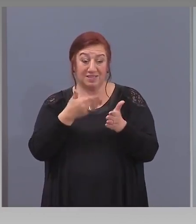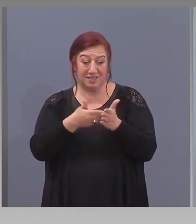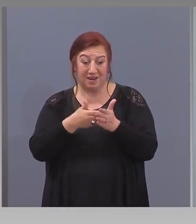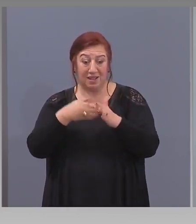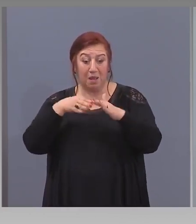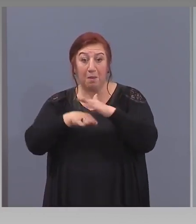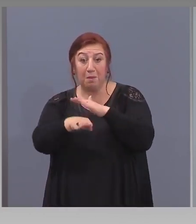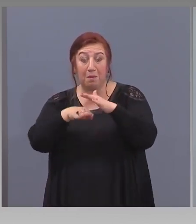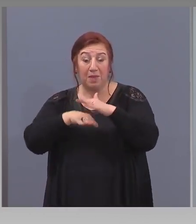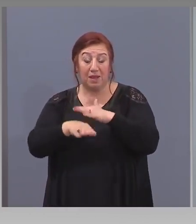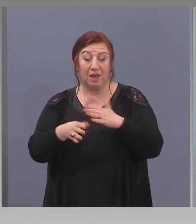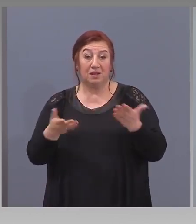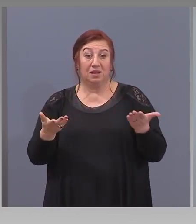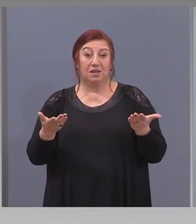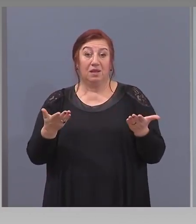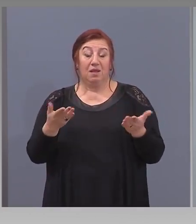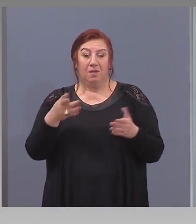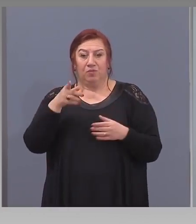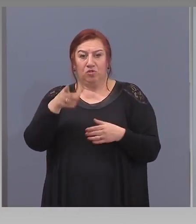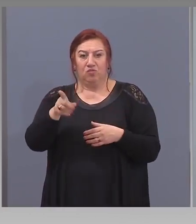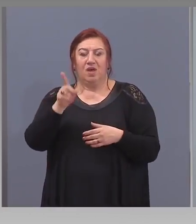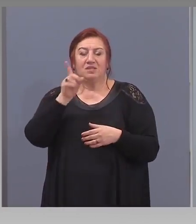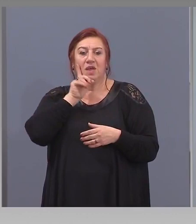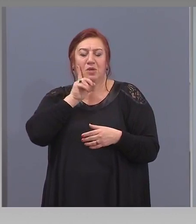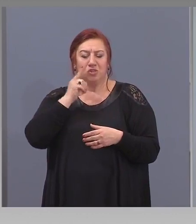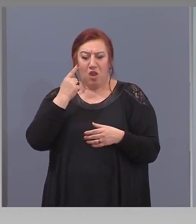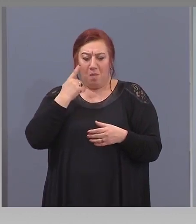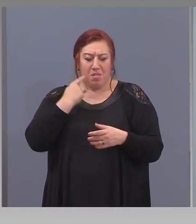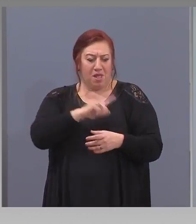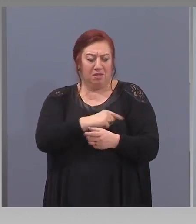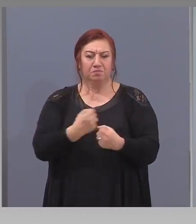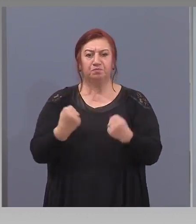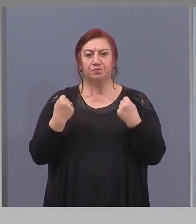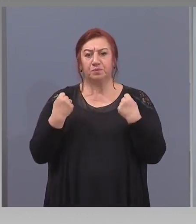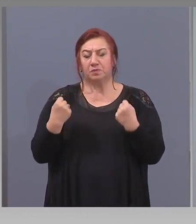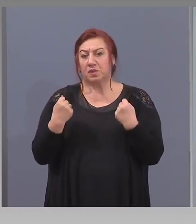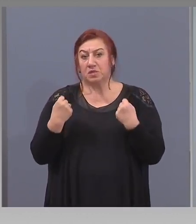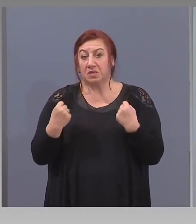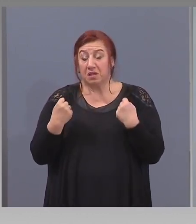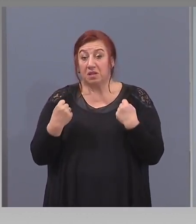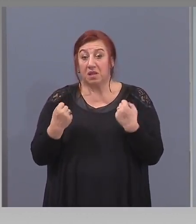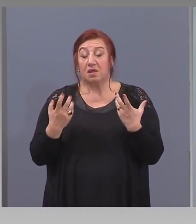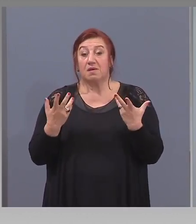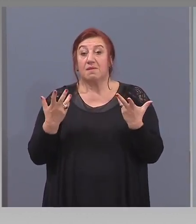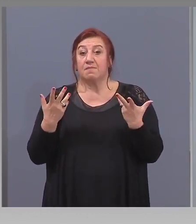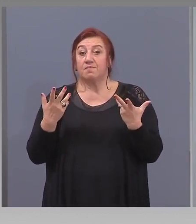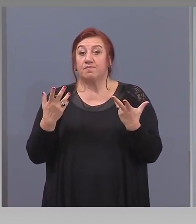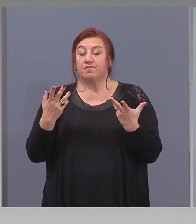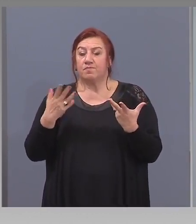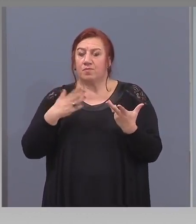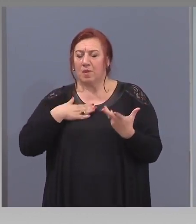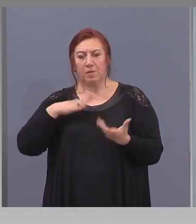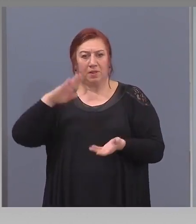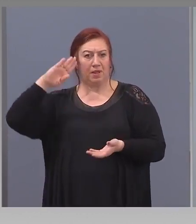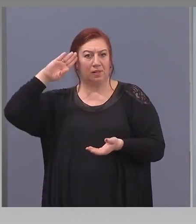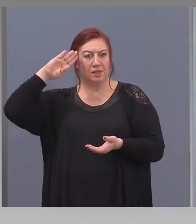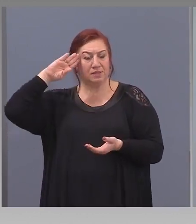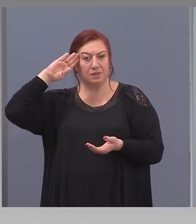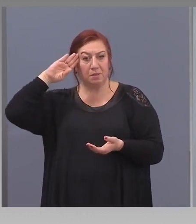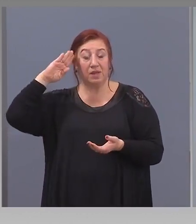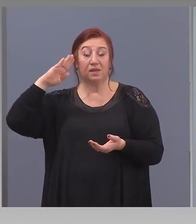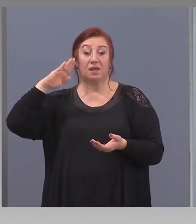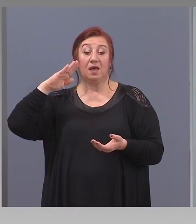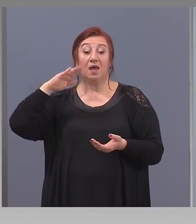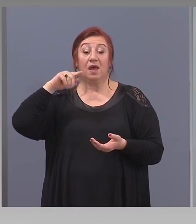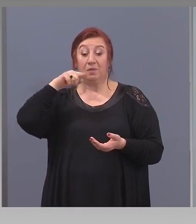Армията, това са мъже в разцвета на силите си, с дисциплина. Ми те трябва